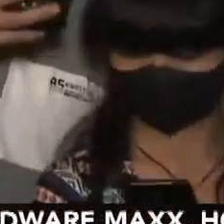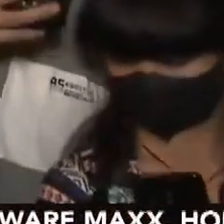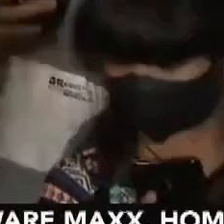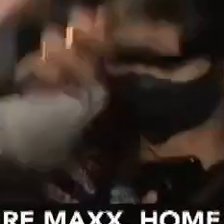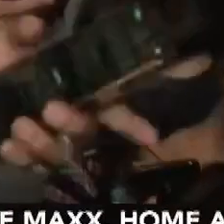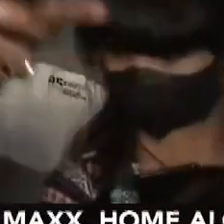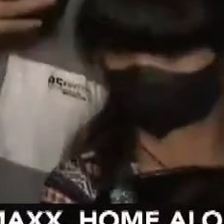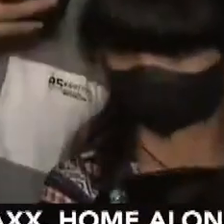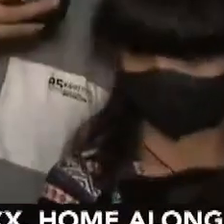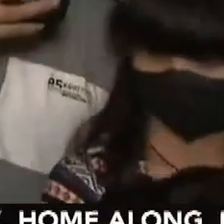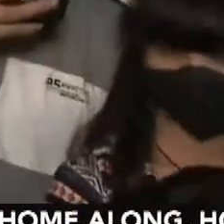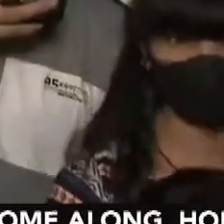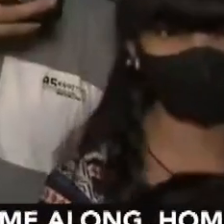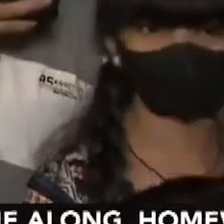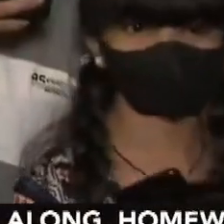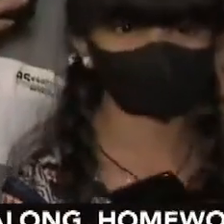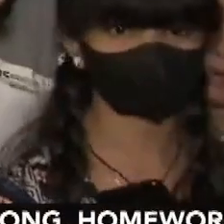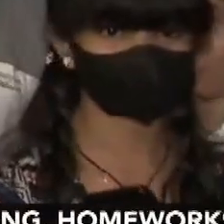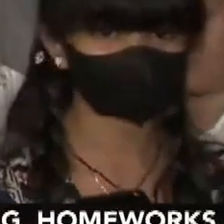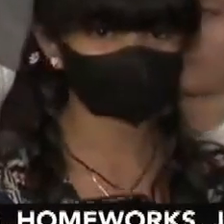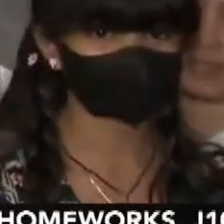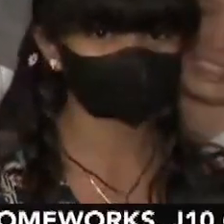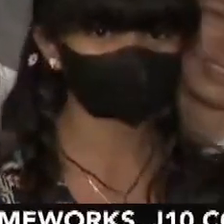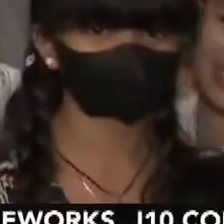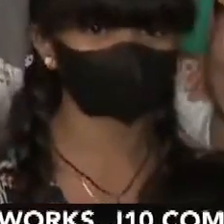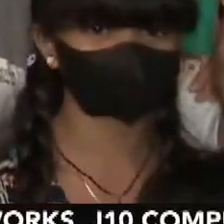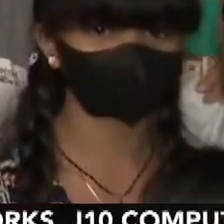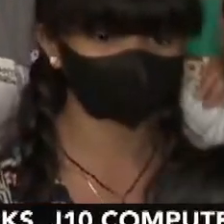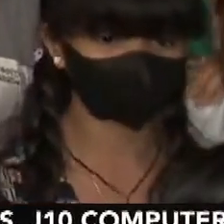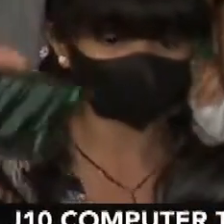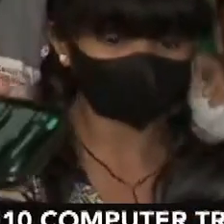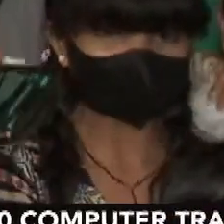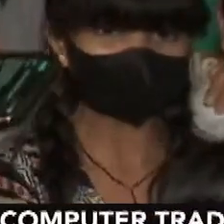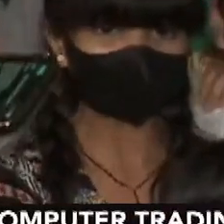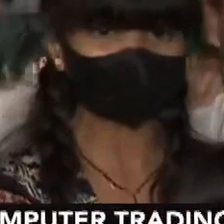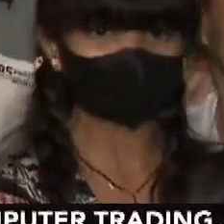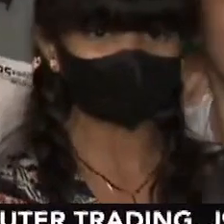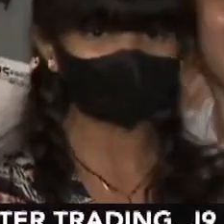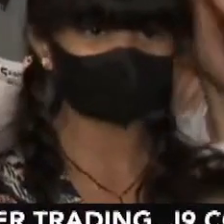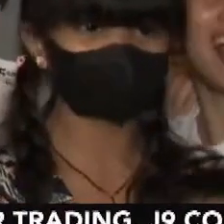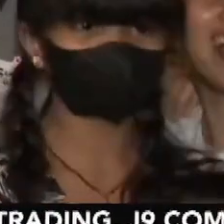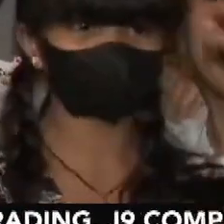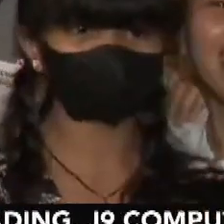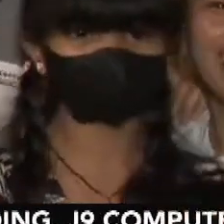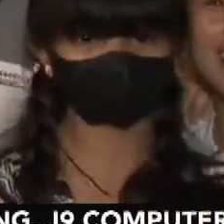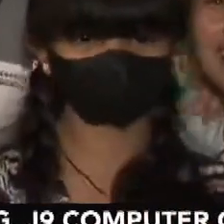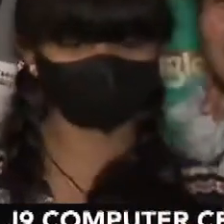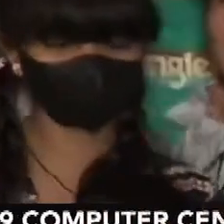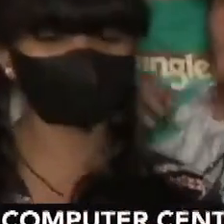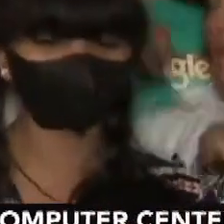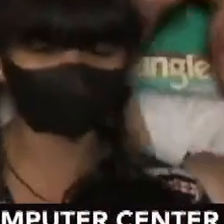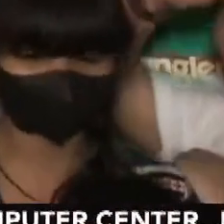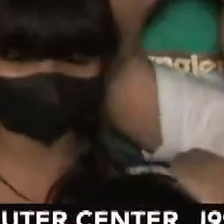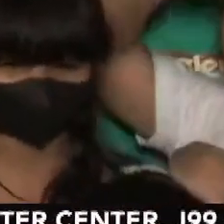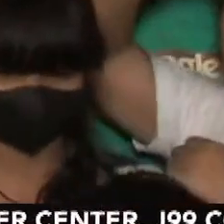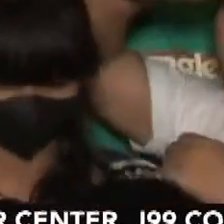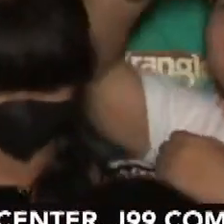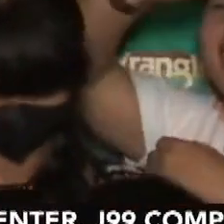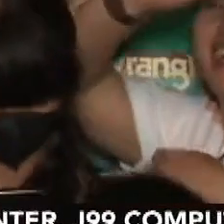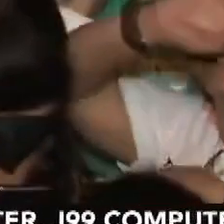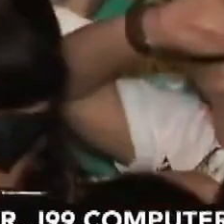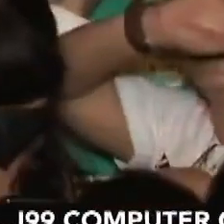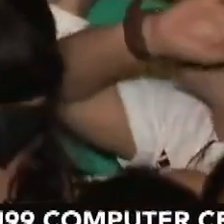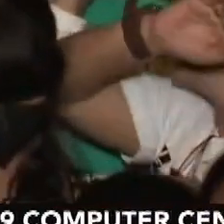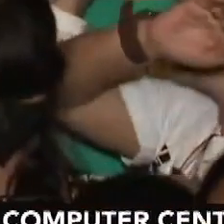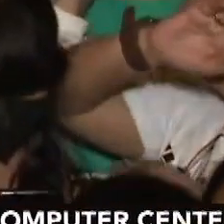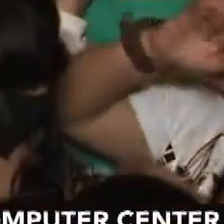magkabilang performance sa magkabilang side nitong parke. Ngayon, kung para doon naman sa mga may gustong pumunta o gustong pumunta rito sa Luneta,